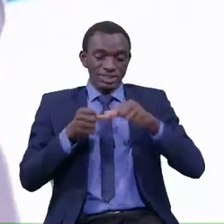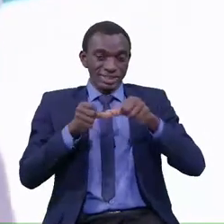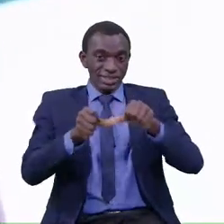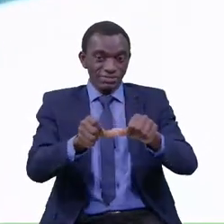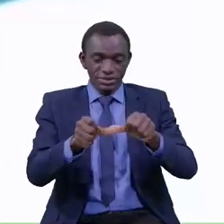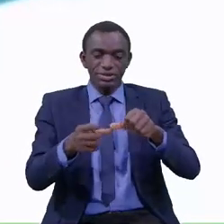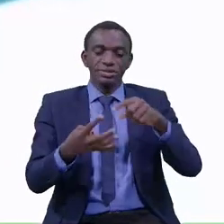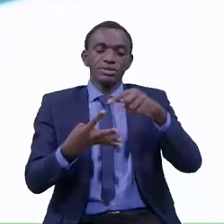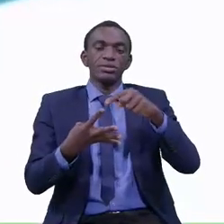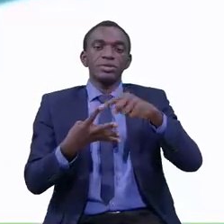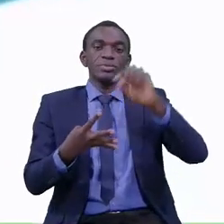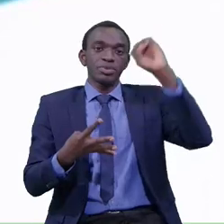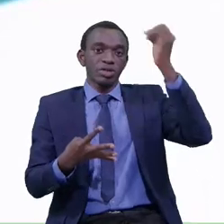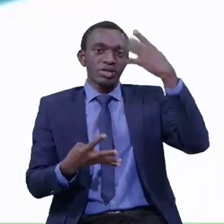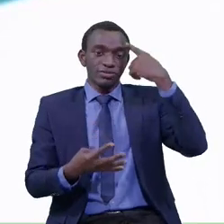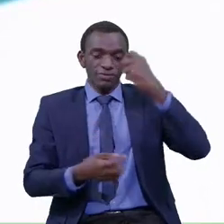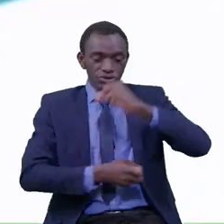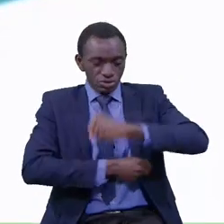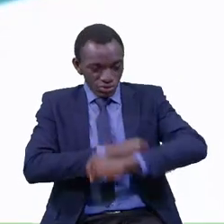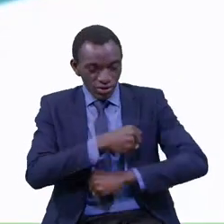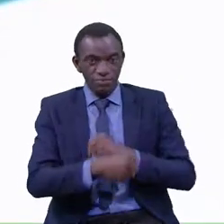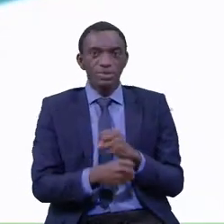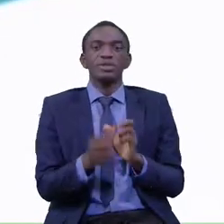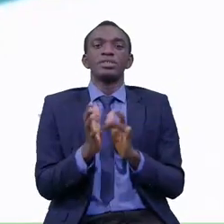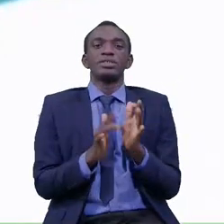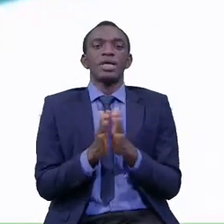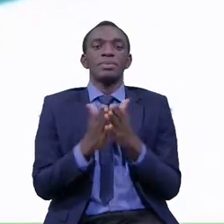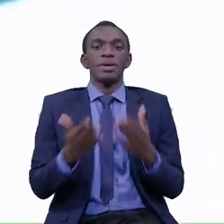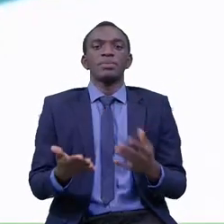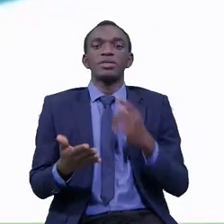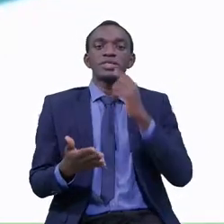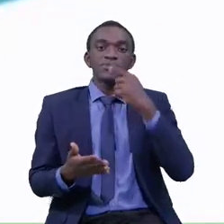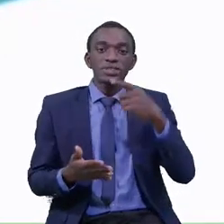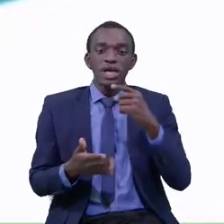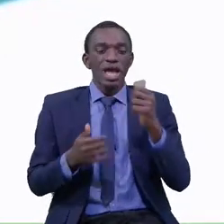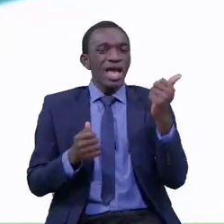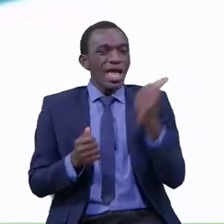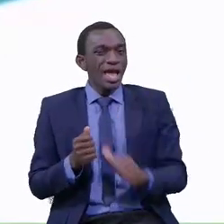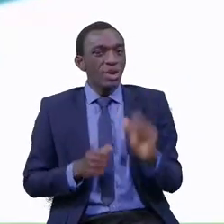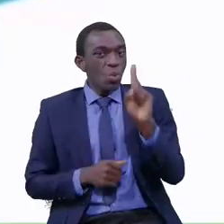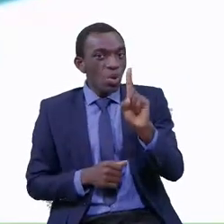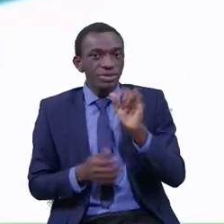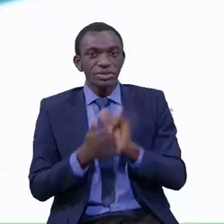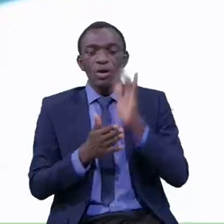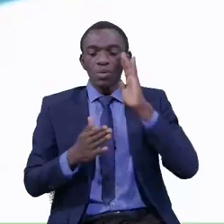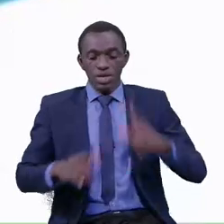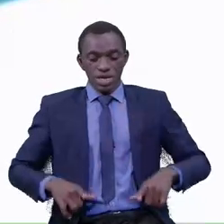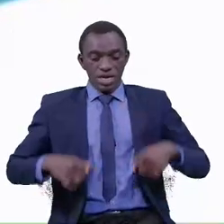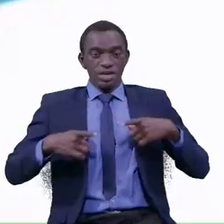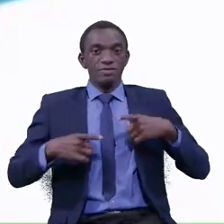souffrance. Et dit, quiconque veut vivre pieusement en Christ